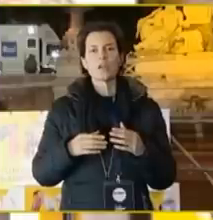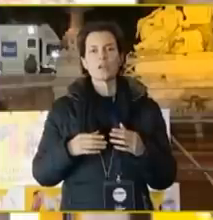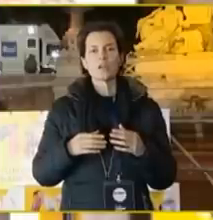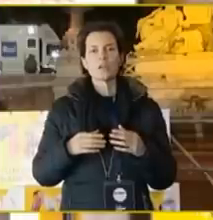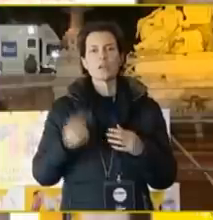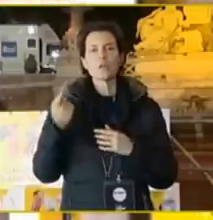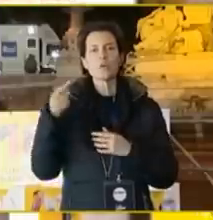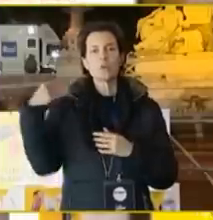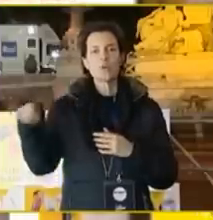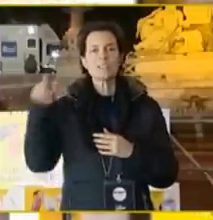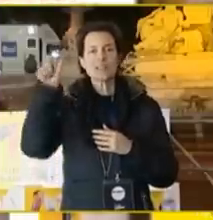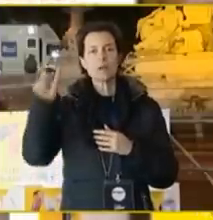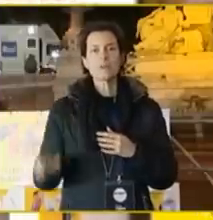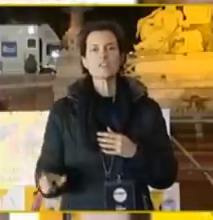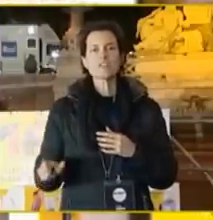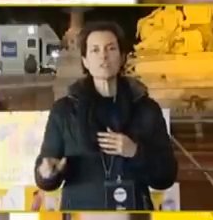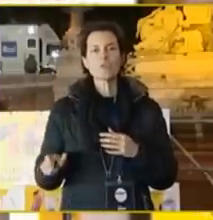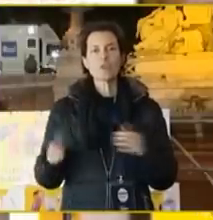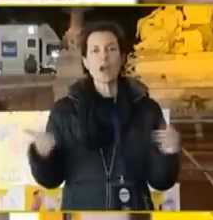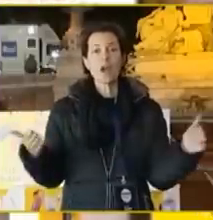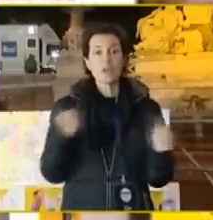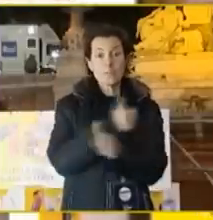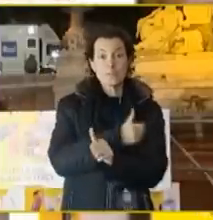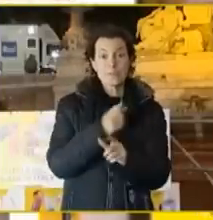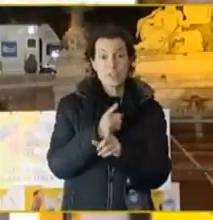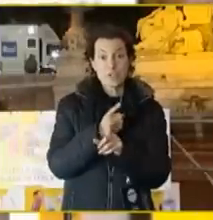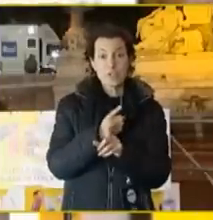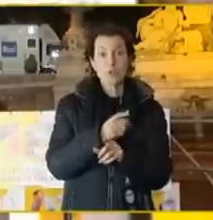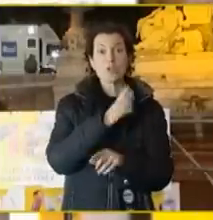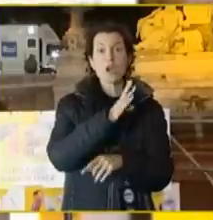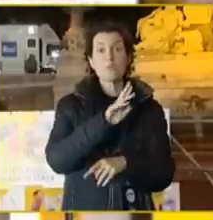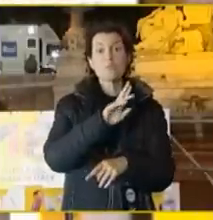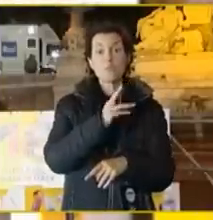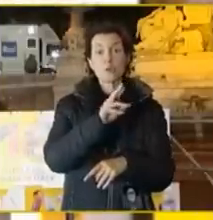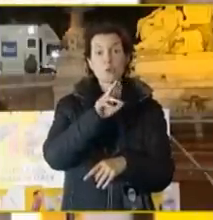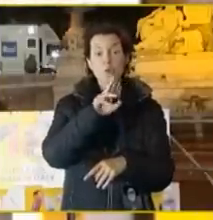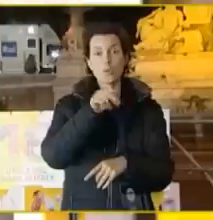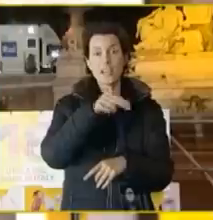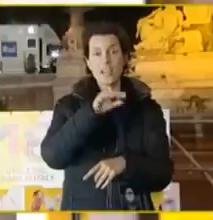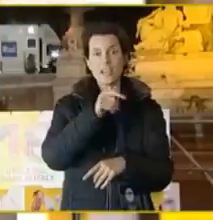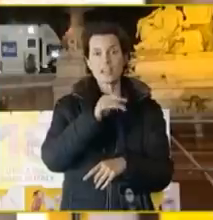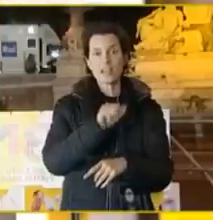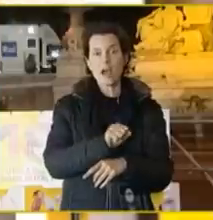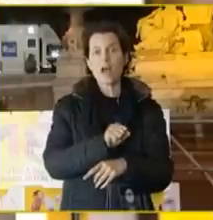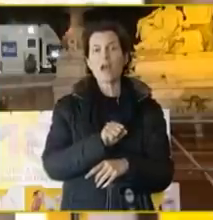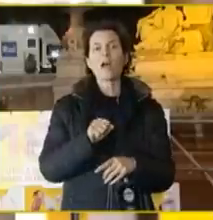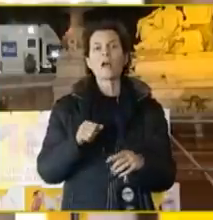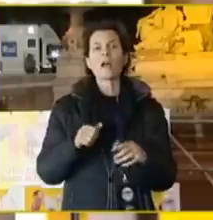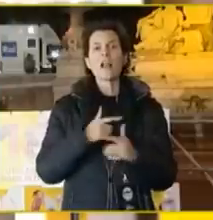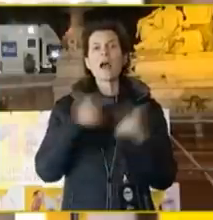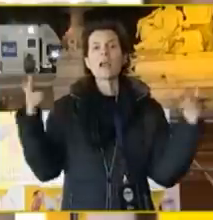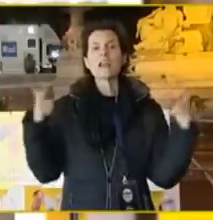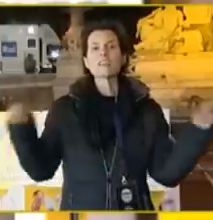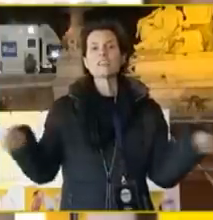essere sostituito da Renato Brunetta. Mi devono spiegare perché. La grande sfida che